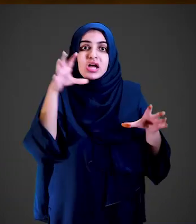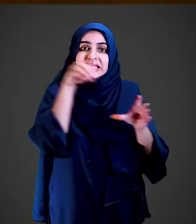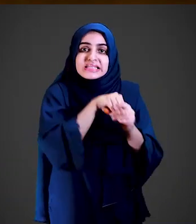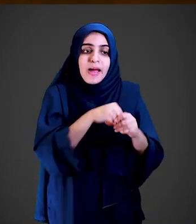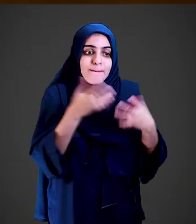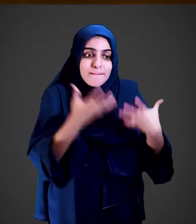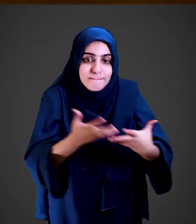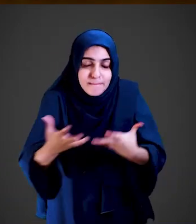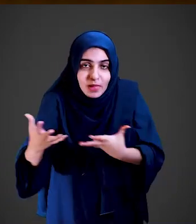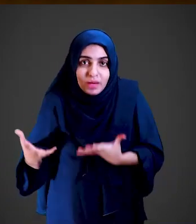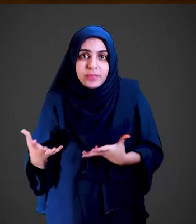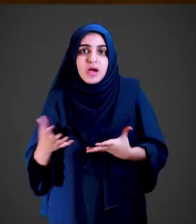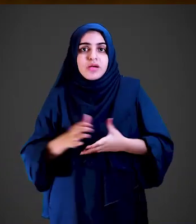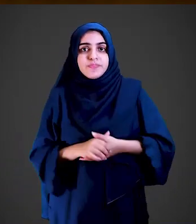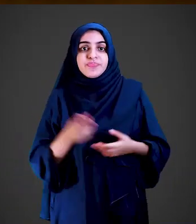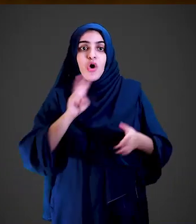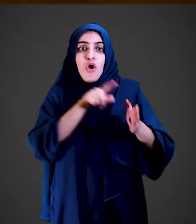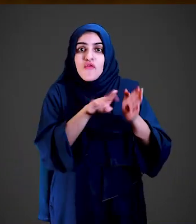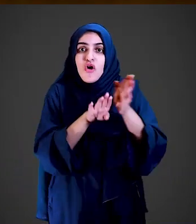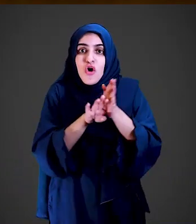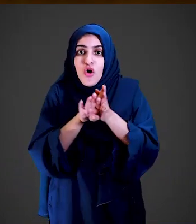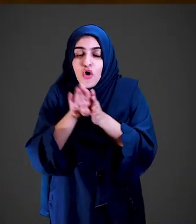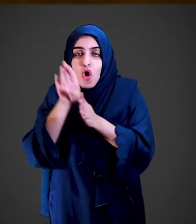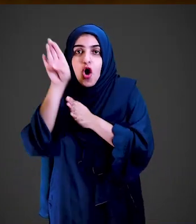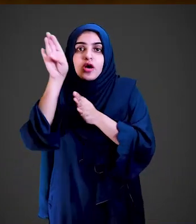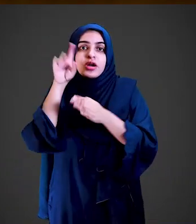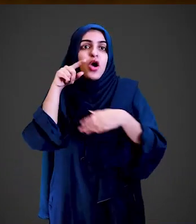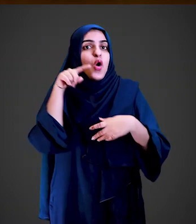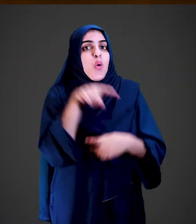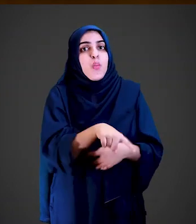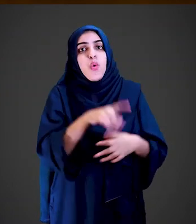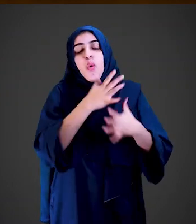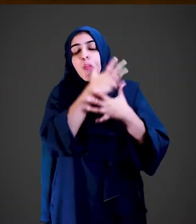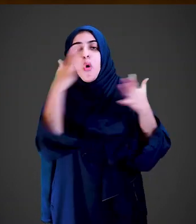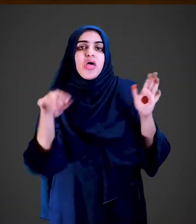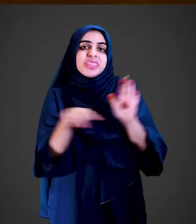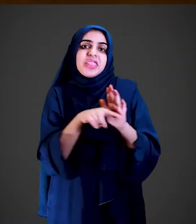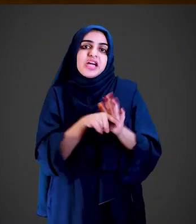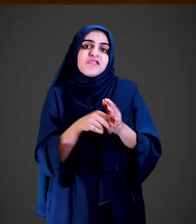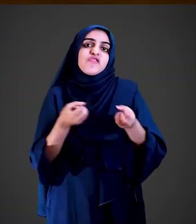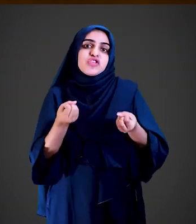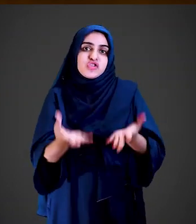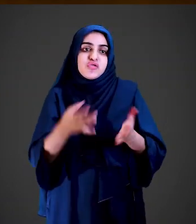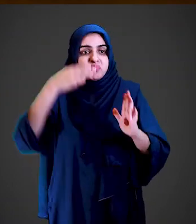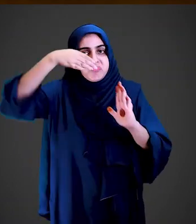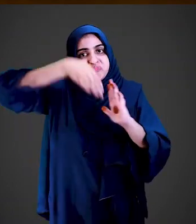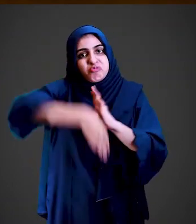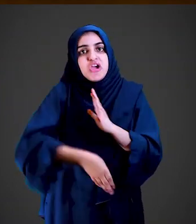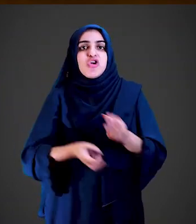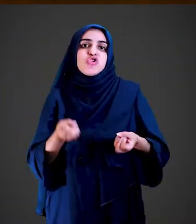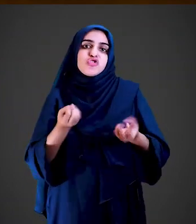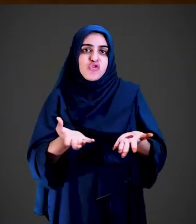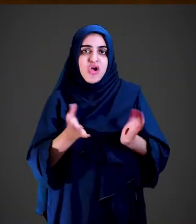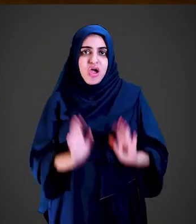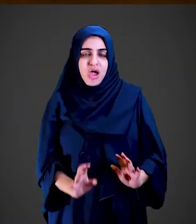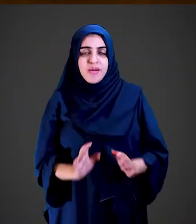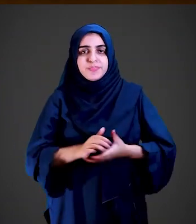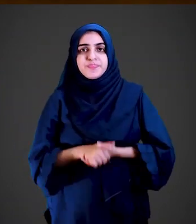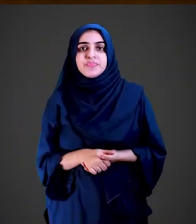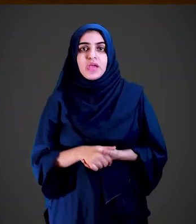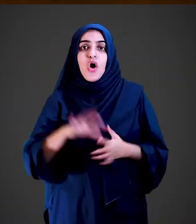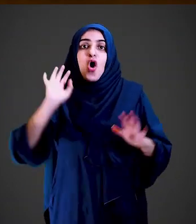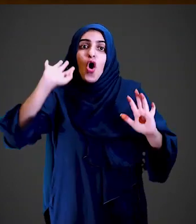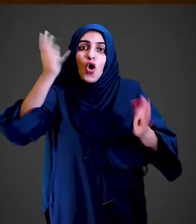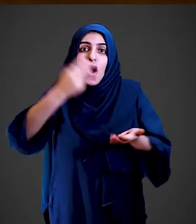کی جو گروتھ یا ترقی ہے نمو ہے اس پہ بہت ڈائریکٹلی ایفیکٹ آتا ہے اور اس سے جو کسی بھی ملک کا